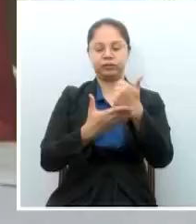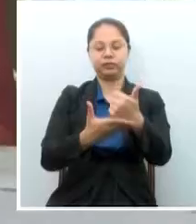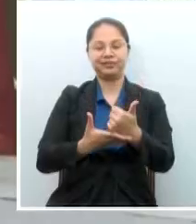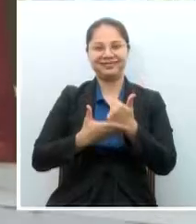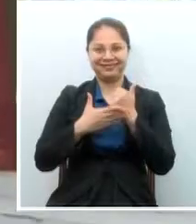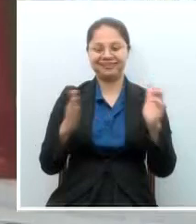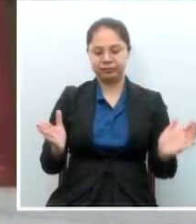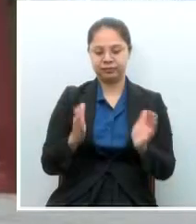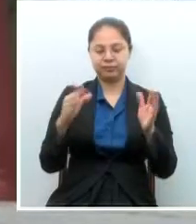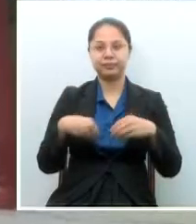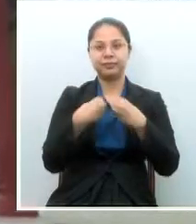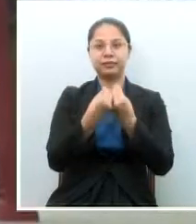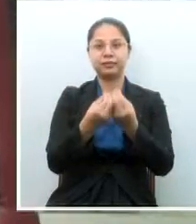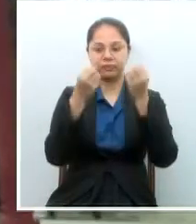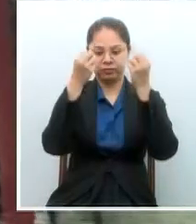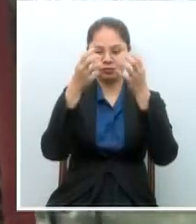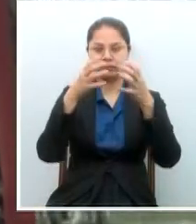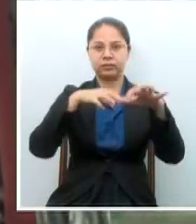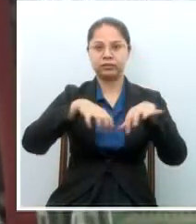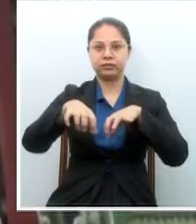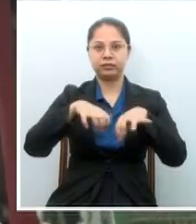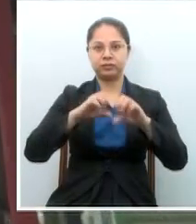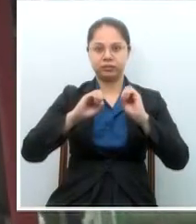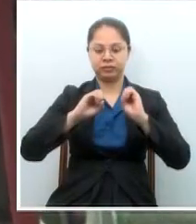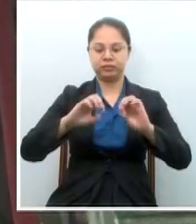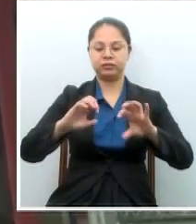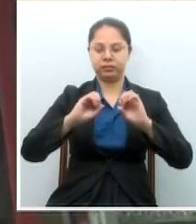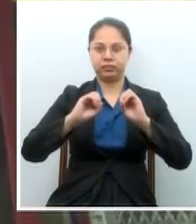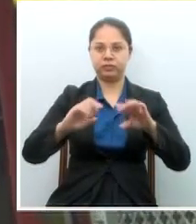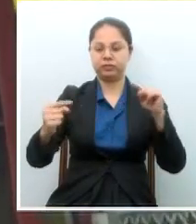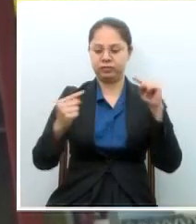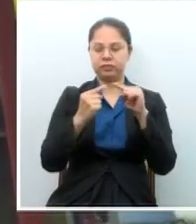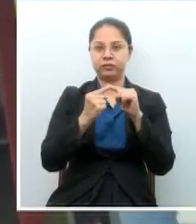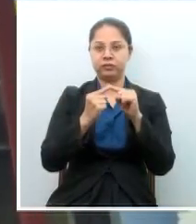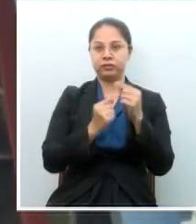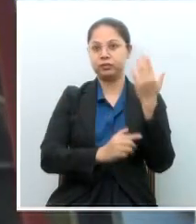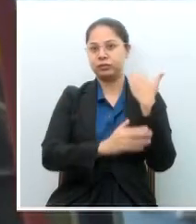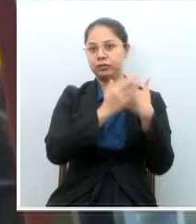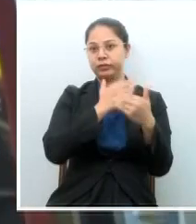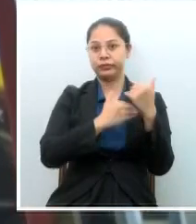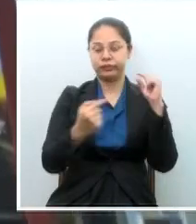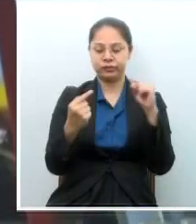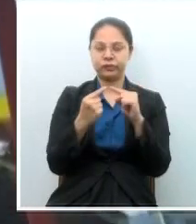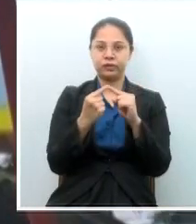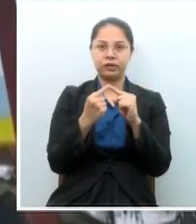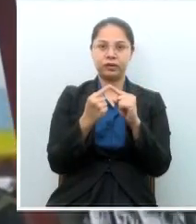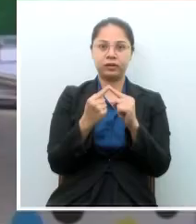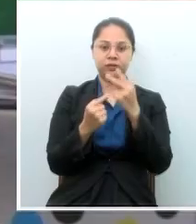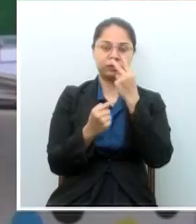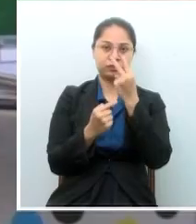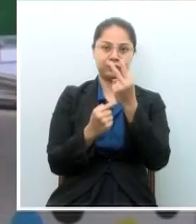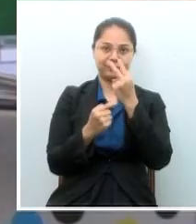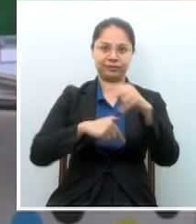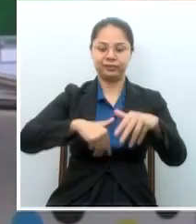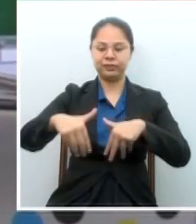ส่งเสริมให้คุณครูได้จัดกระบวนการเรียนการสอนที่เชื่อมโยงระหว่างประวัติศาสตร์กับแหล่งเรียนรู้ในชุมช